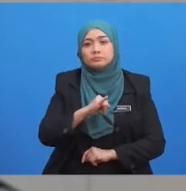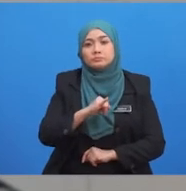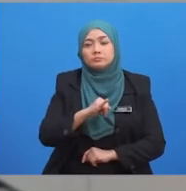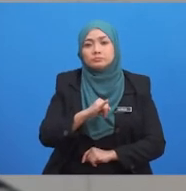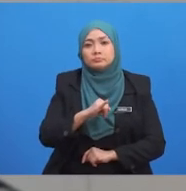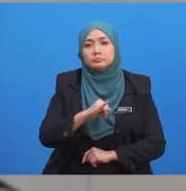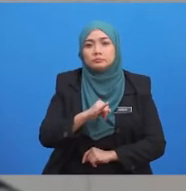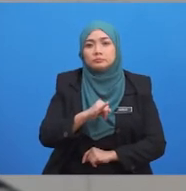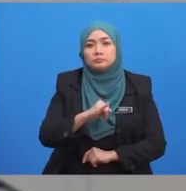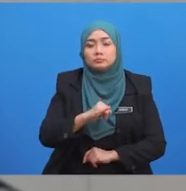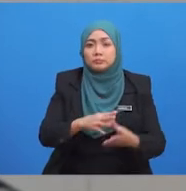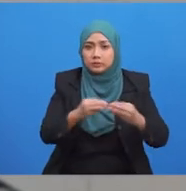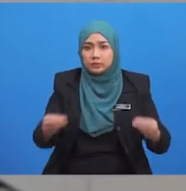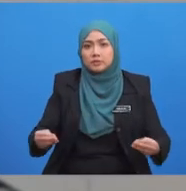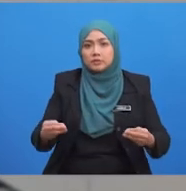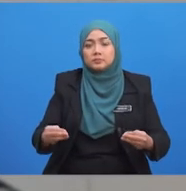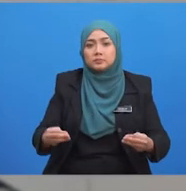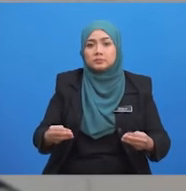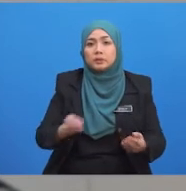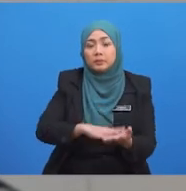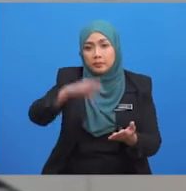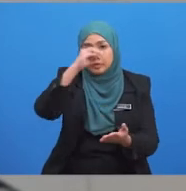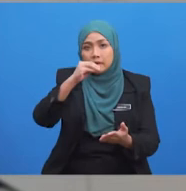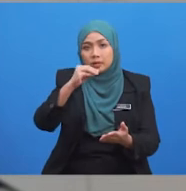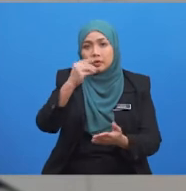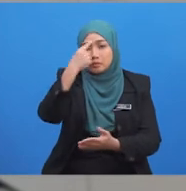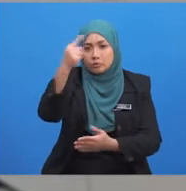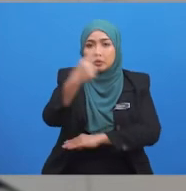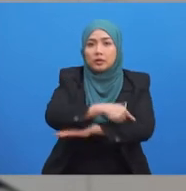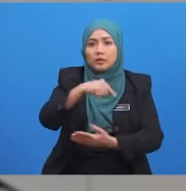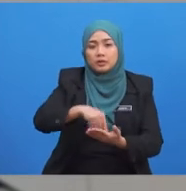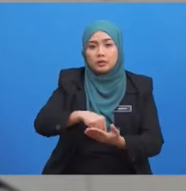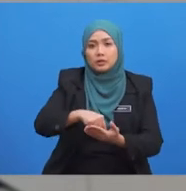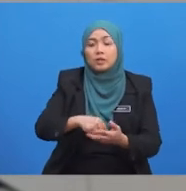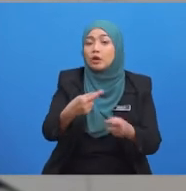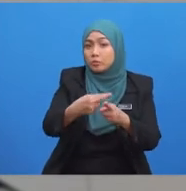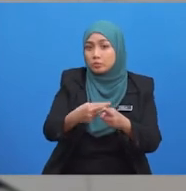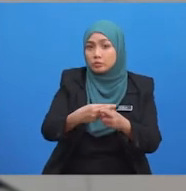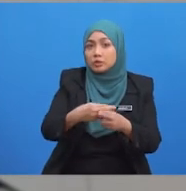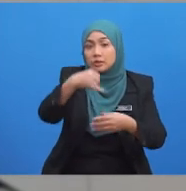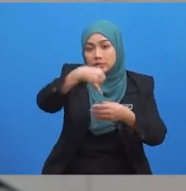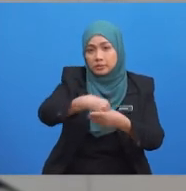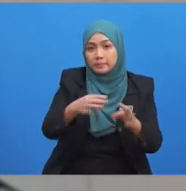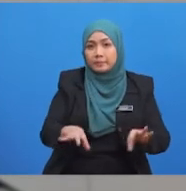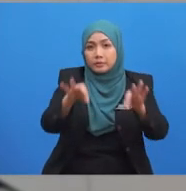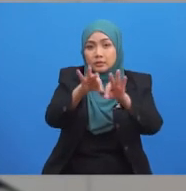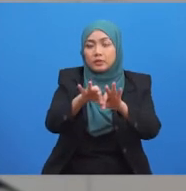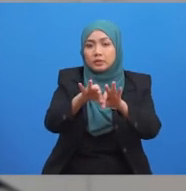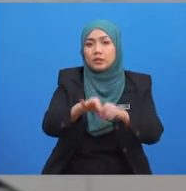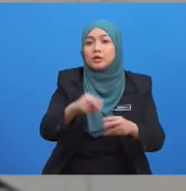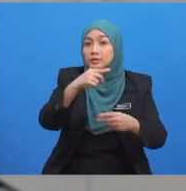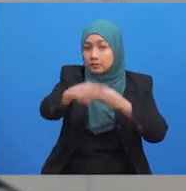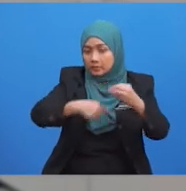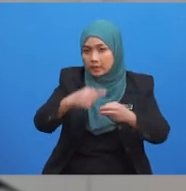diri, mari kita membuat kesimpulan tentang isi penting mengenai tajuk